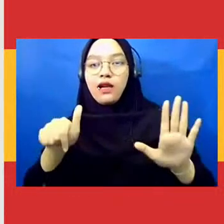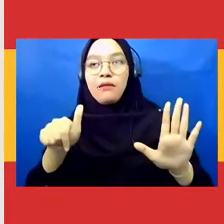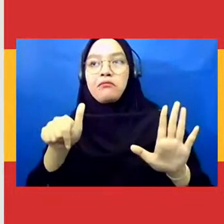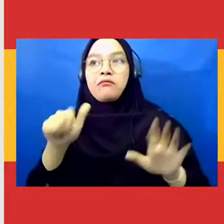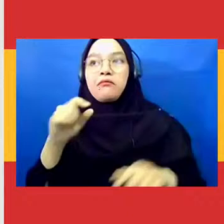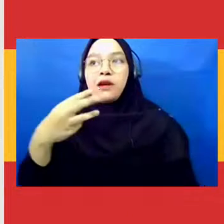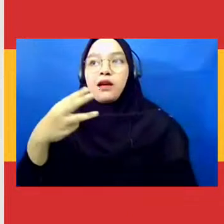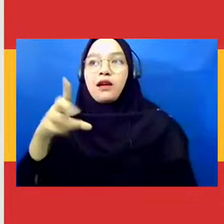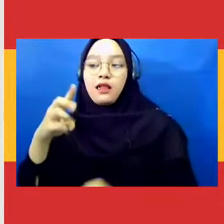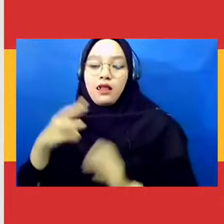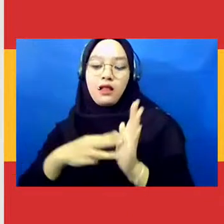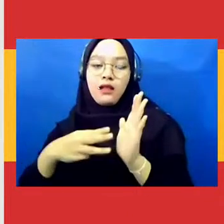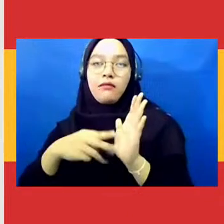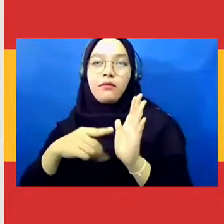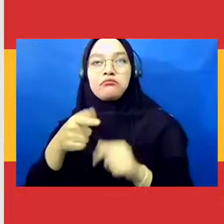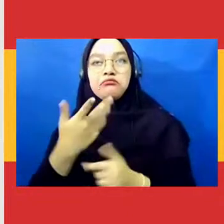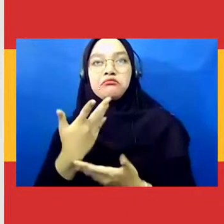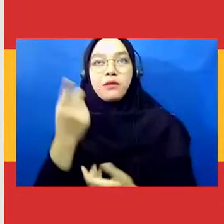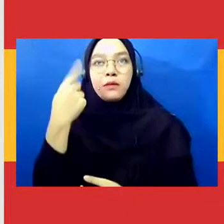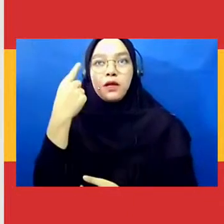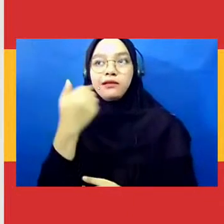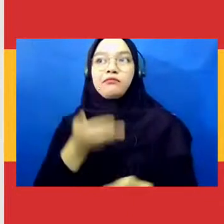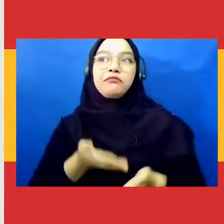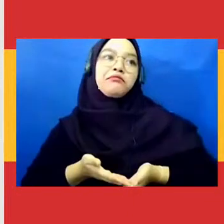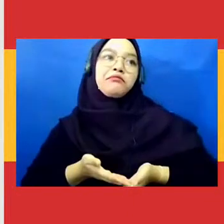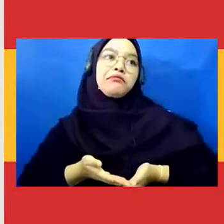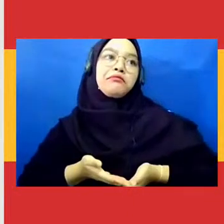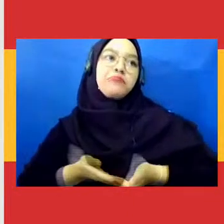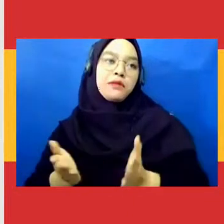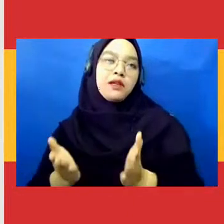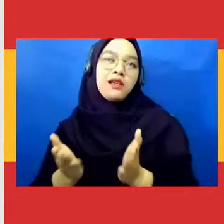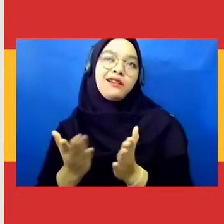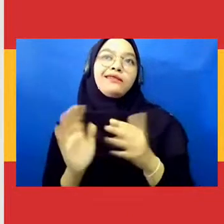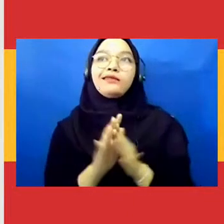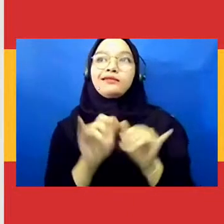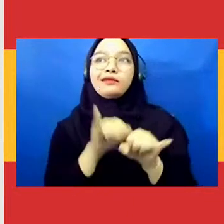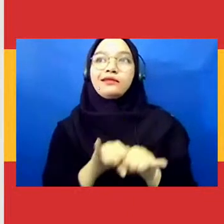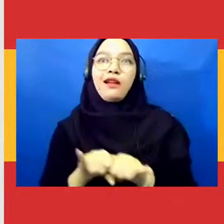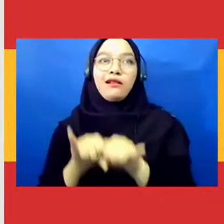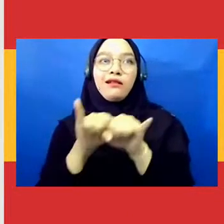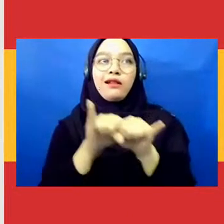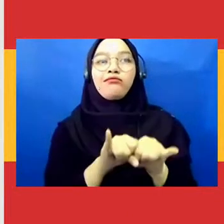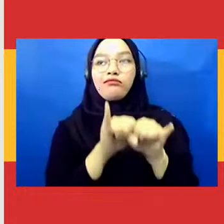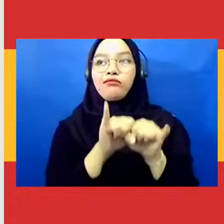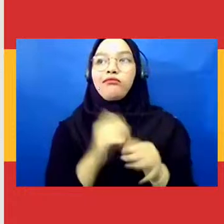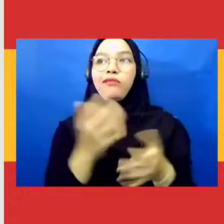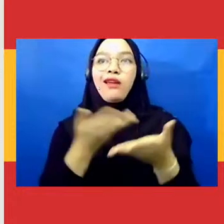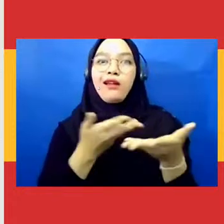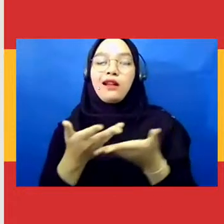mengambil standar pelayanan minimalnya. Kita buat di mana titik OPD